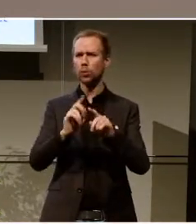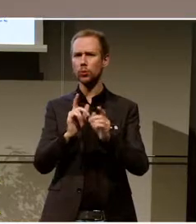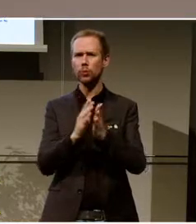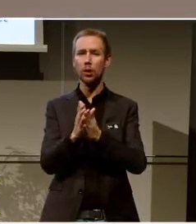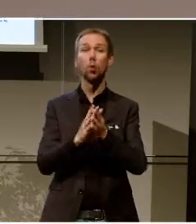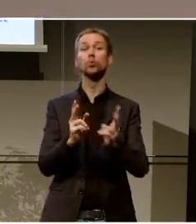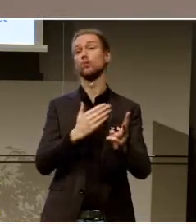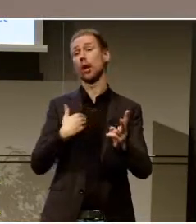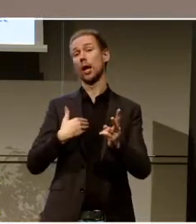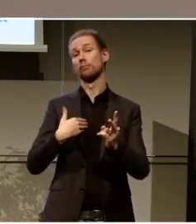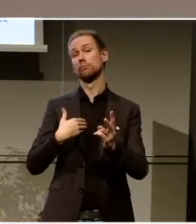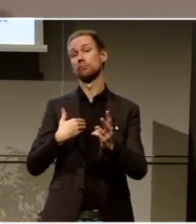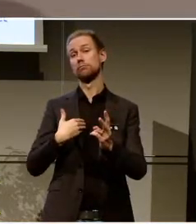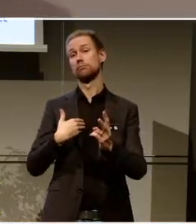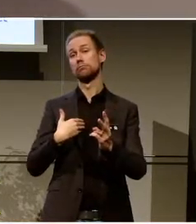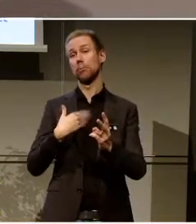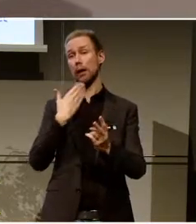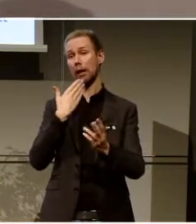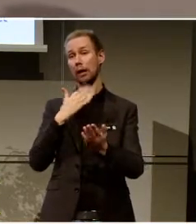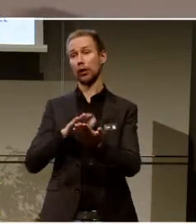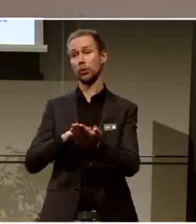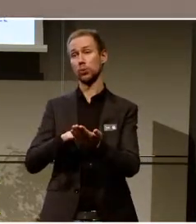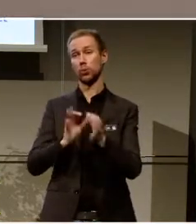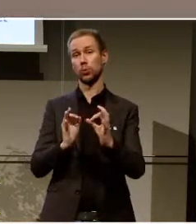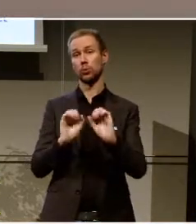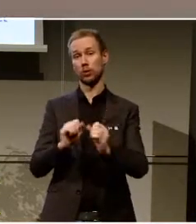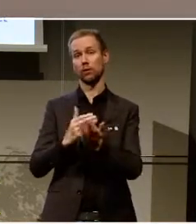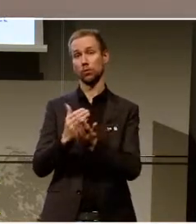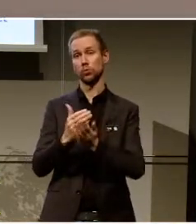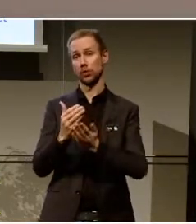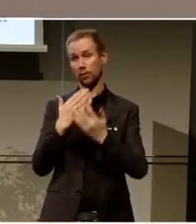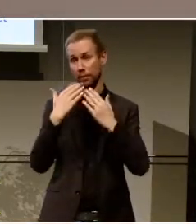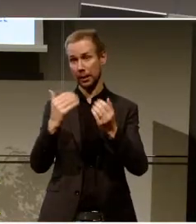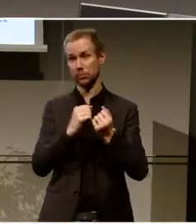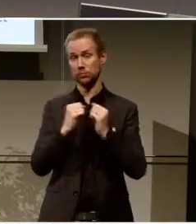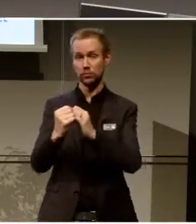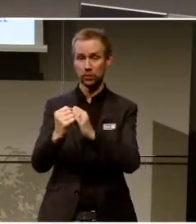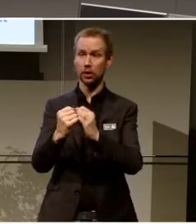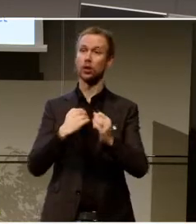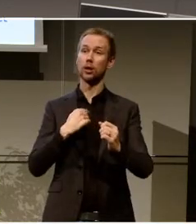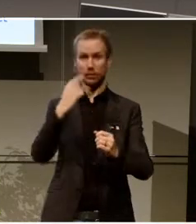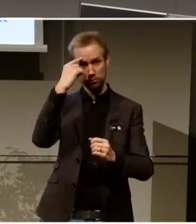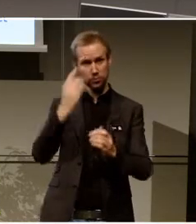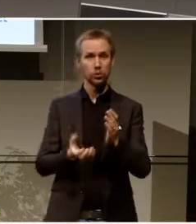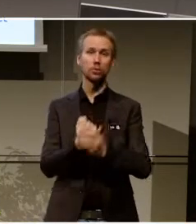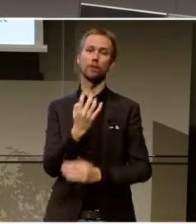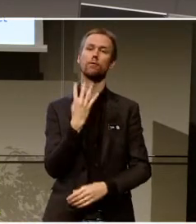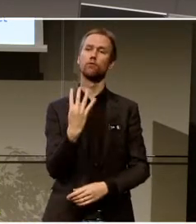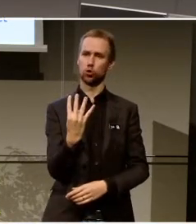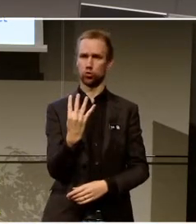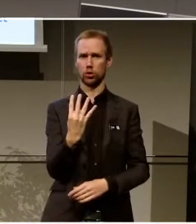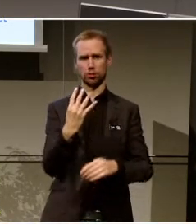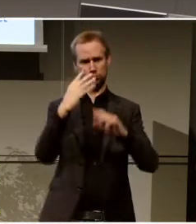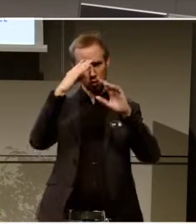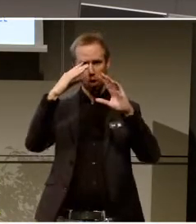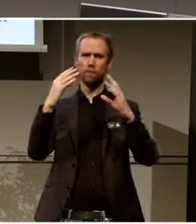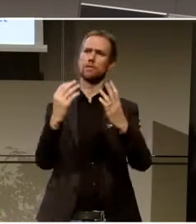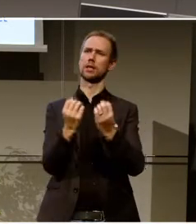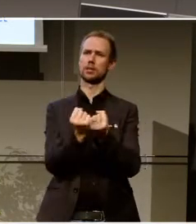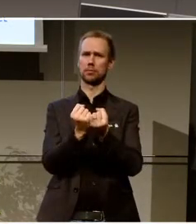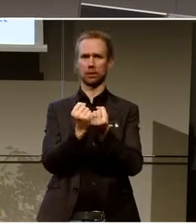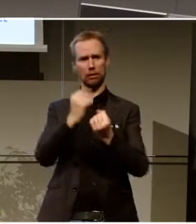jobba vidare med det. Jag tänker istället prata om de här 4 övergripande reflektionerna som vi har hittat